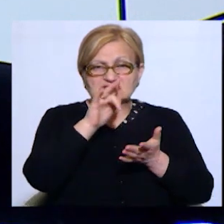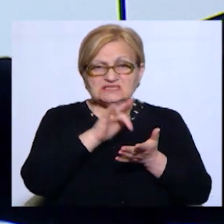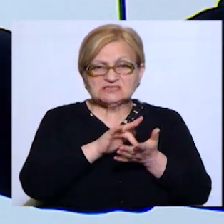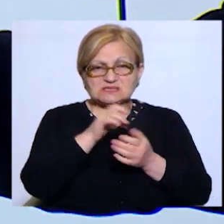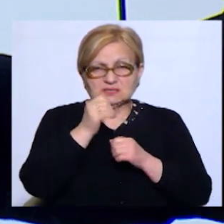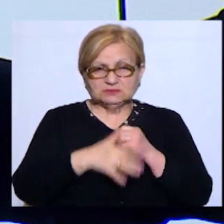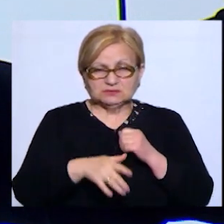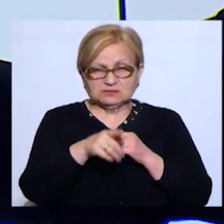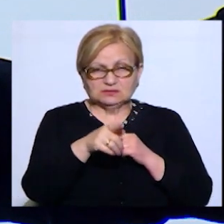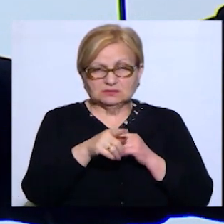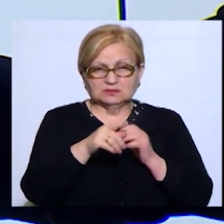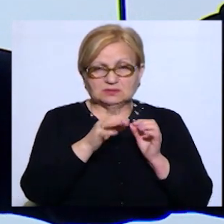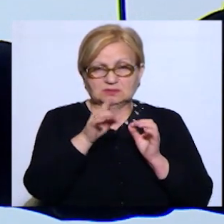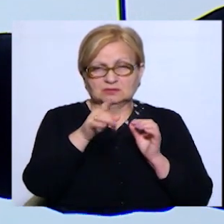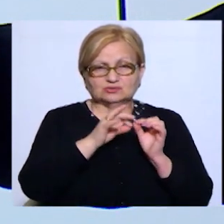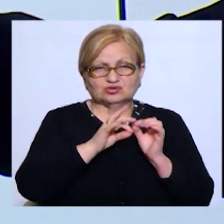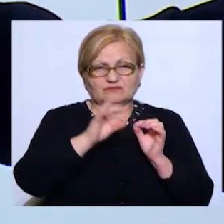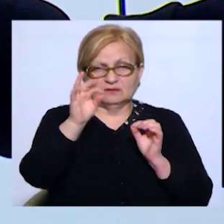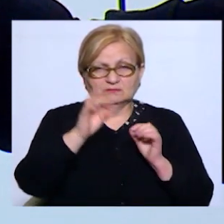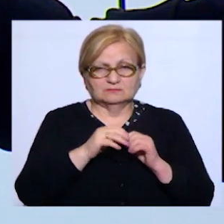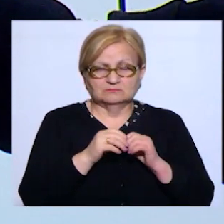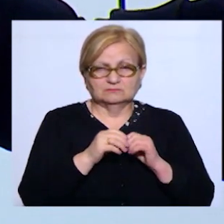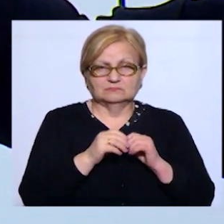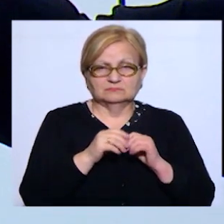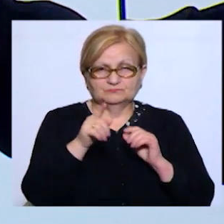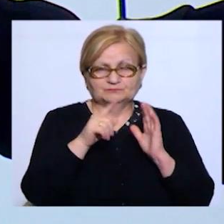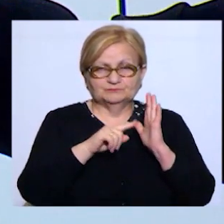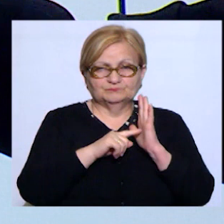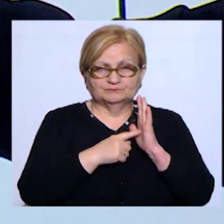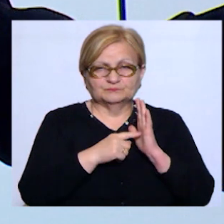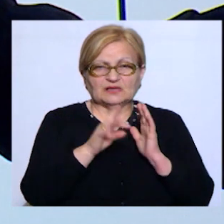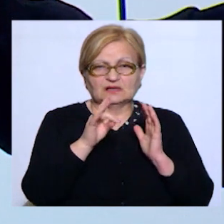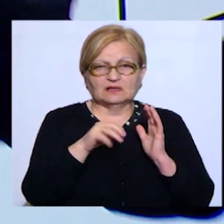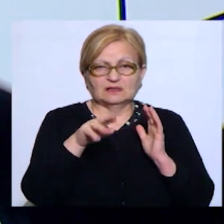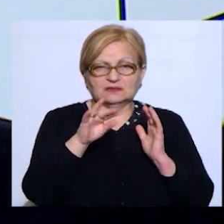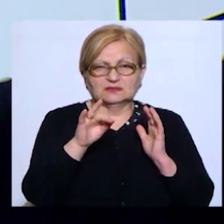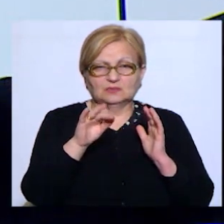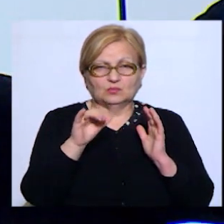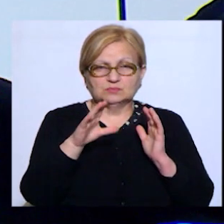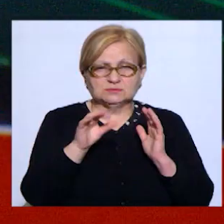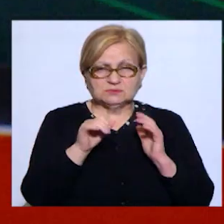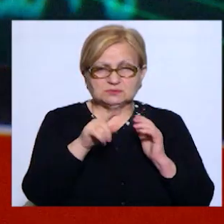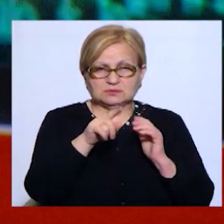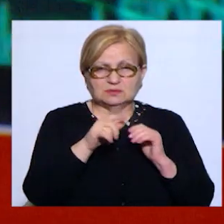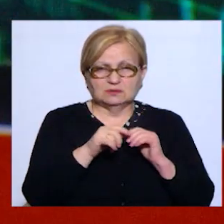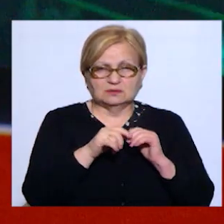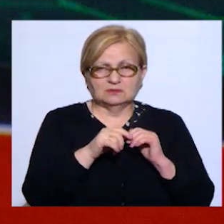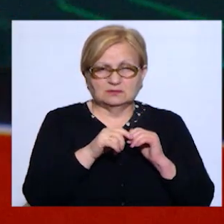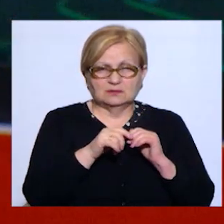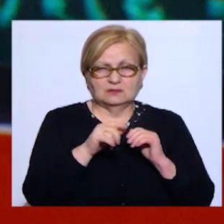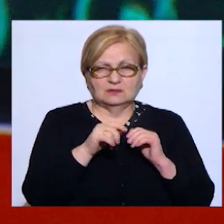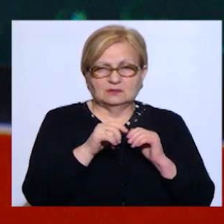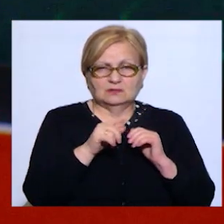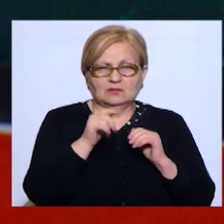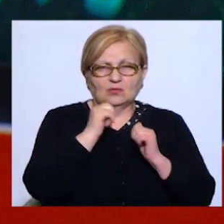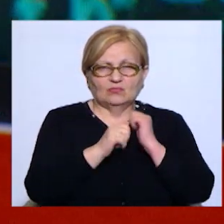რომ აი როცა შევაერთებთ შეხების წერტილთან აი გრადიუსი ყოველთვის მართობულია. ეს განმარტების თანახმად არის, ხო, ესე